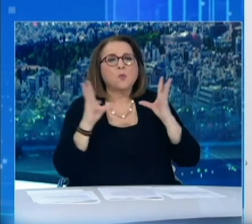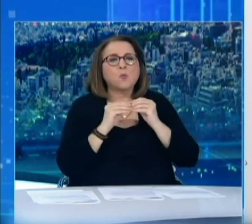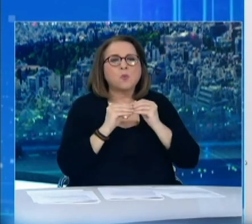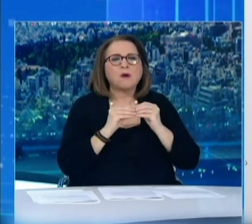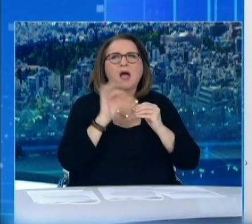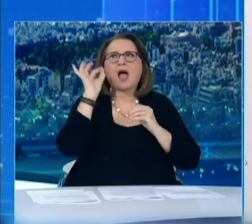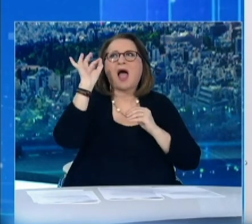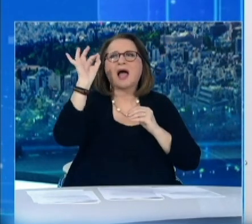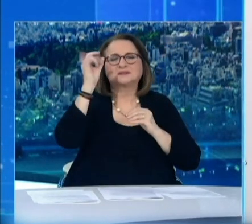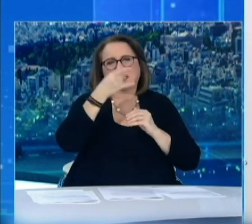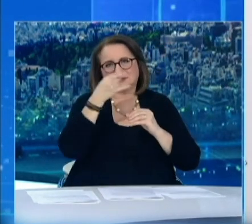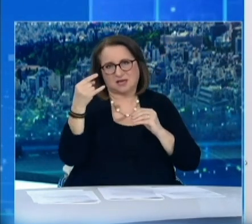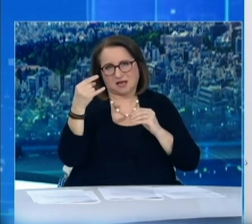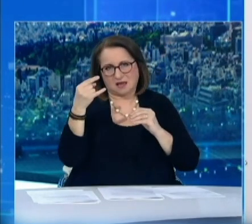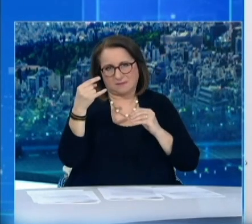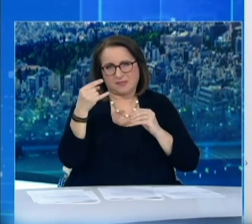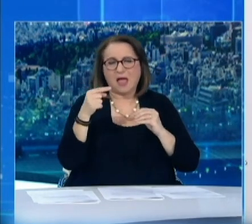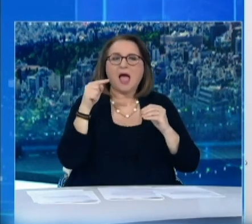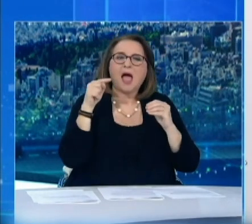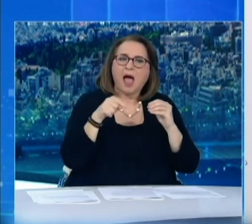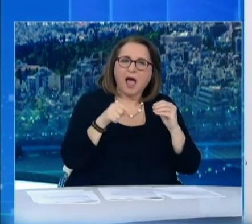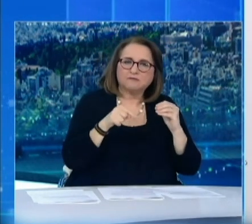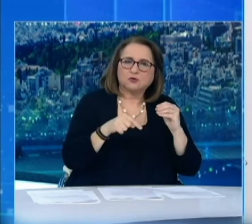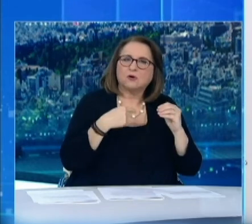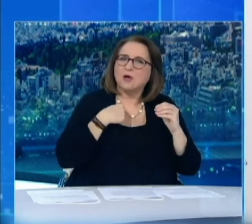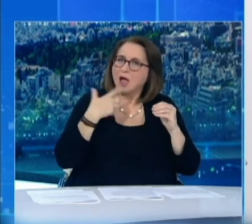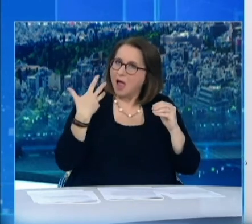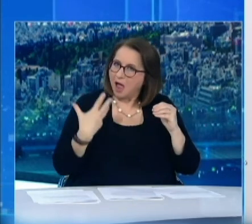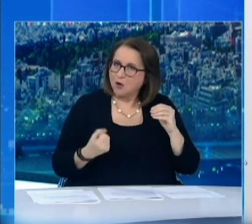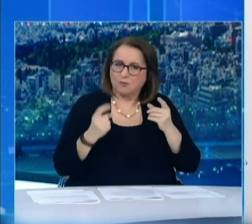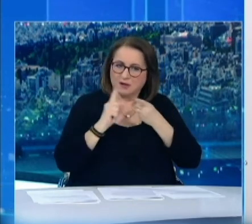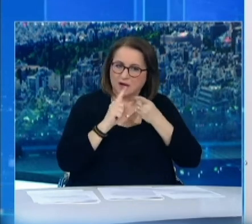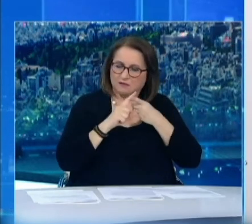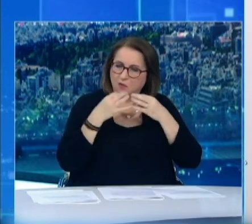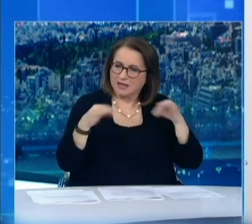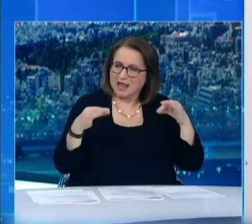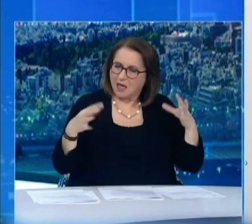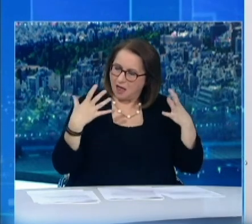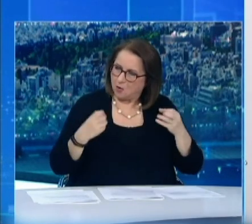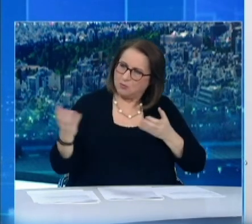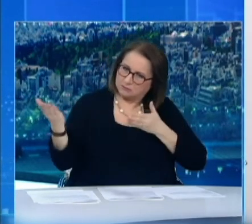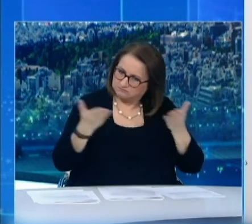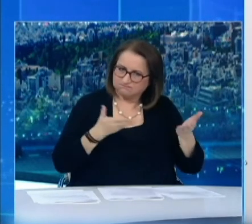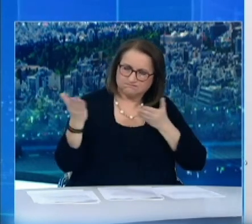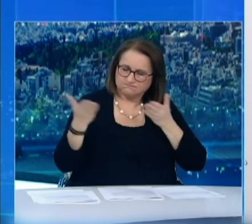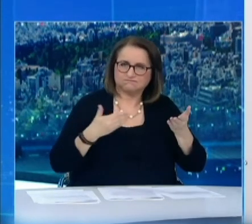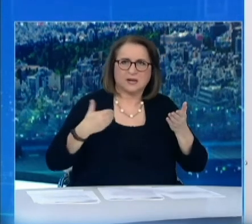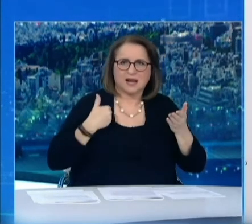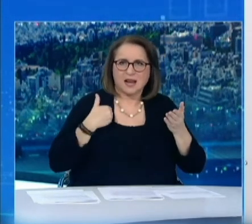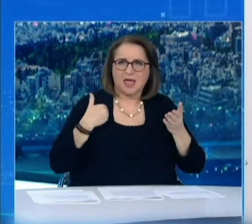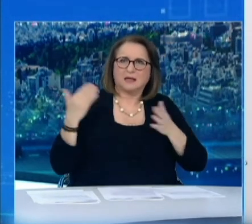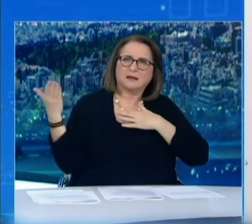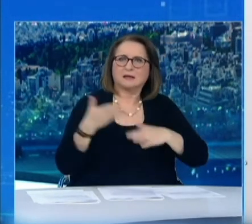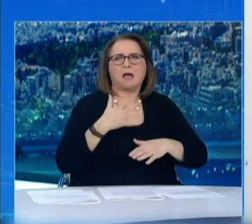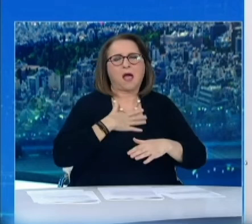δεδομένου, όπως έχουμε ήδη εξηγήσει, ότι είχαμε αρκετά διαθέσιμα ραντεβού. Έτσι, τους δίνεται η ευκαιρία τα άτομα της ηλικιακής